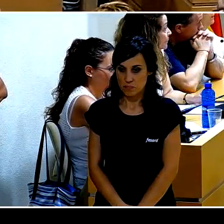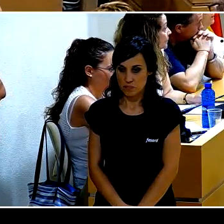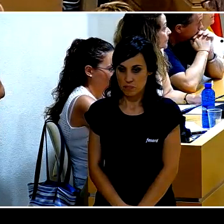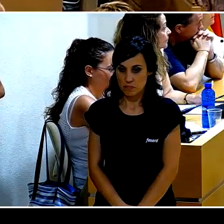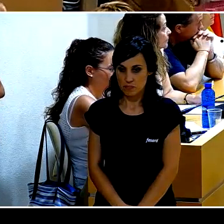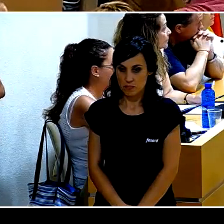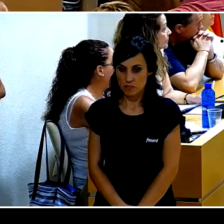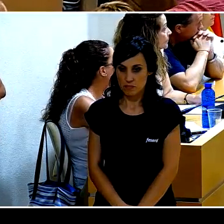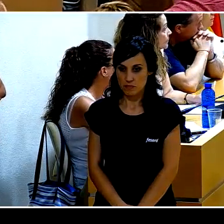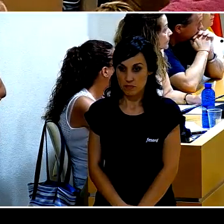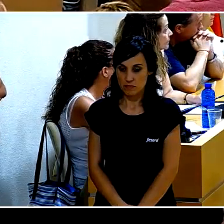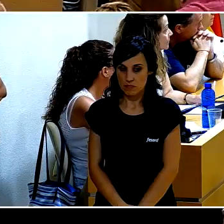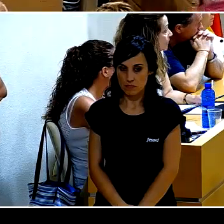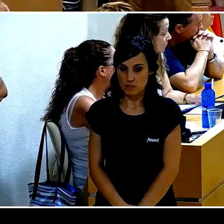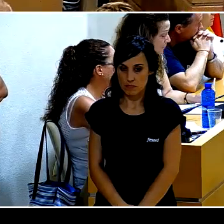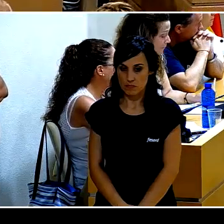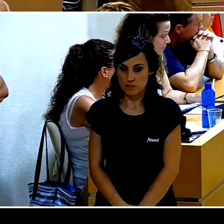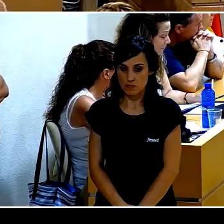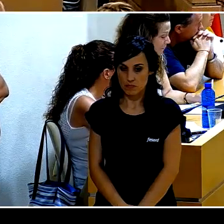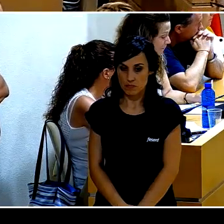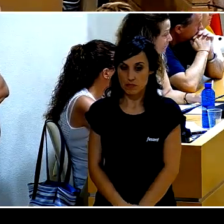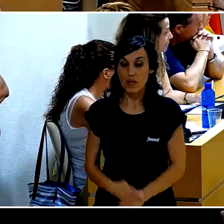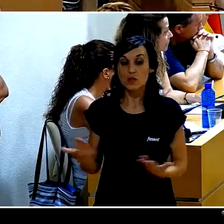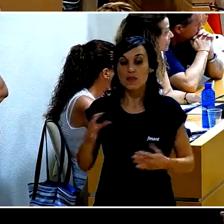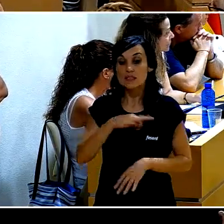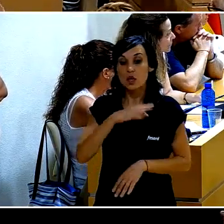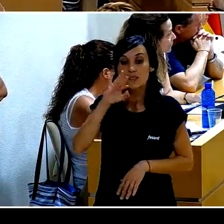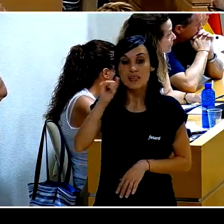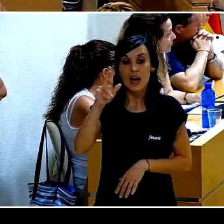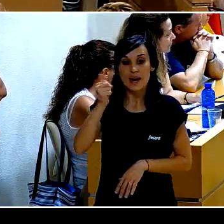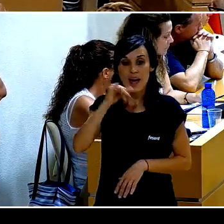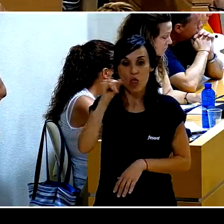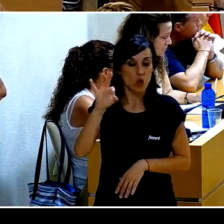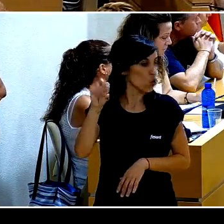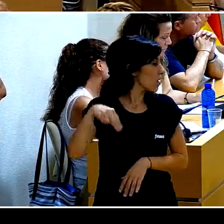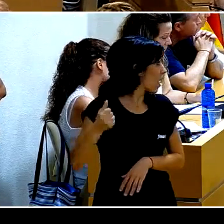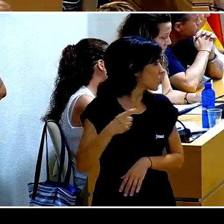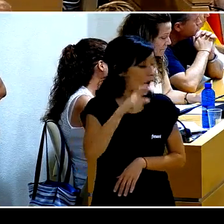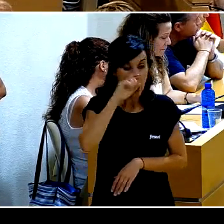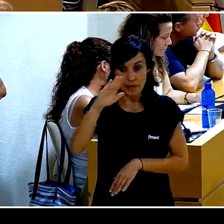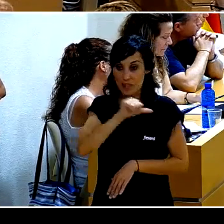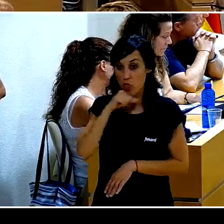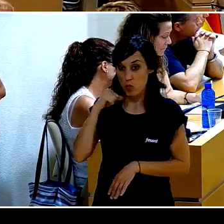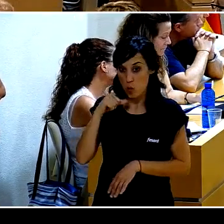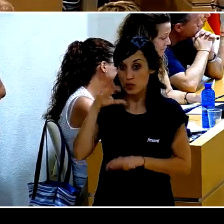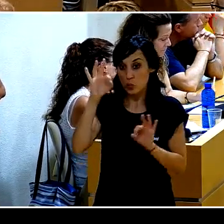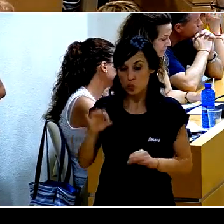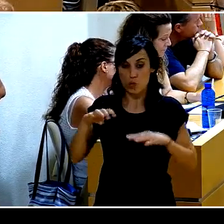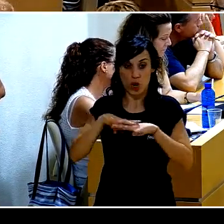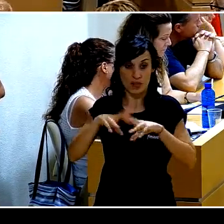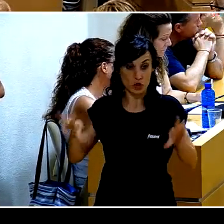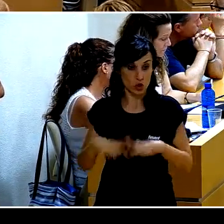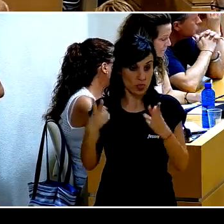Molt breument, només aclarir-li a la senyora Tarazona que desgraciadament sí que m'han amenaçat de mort precisament en les xarxes socials del